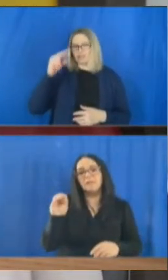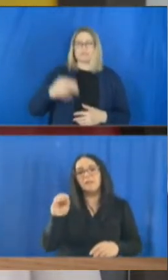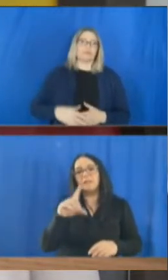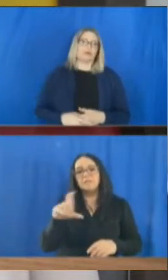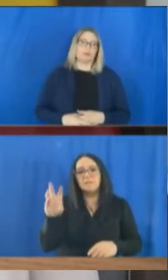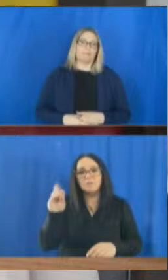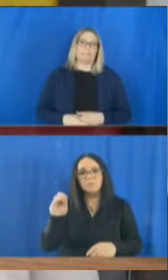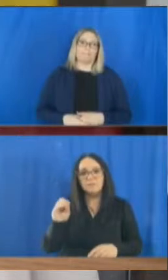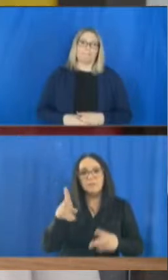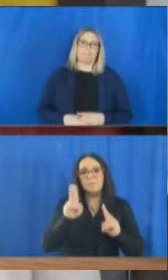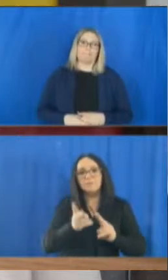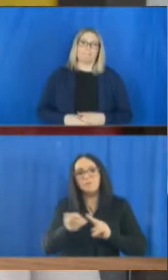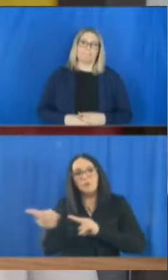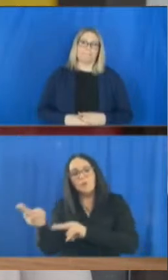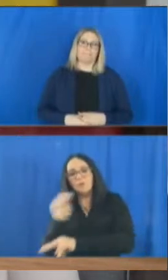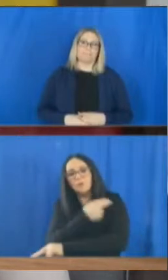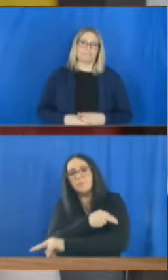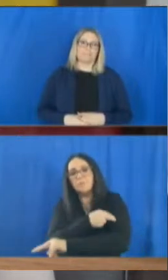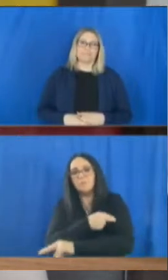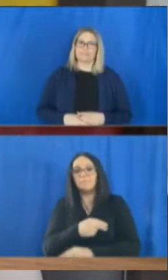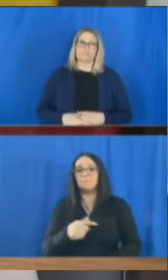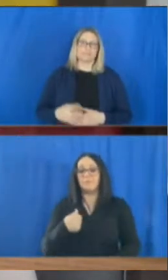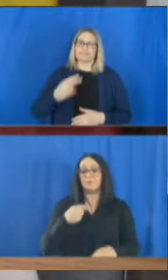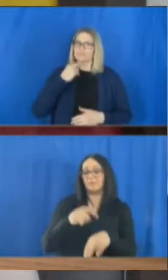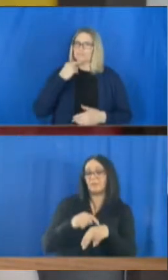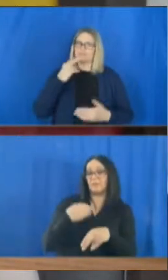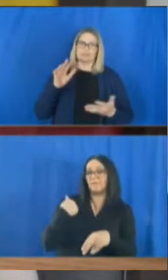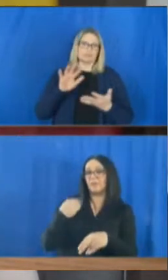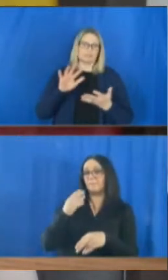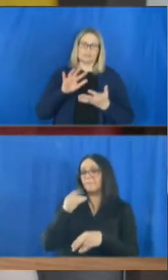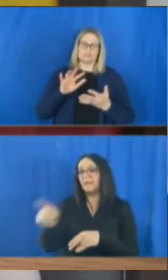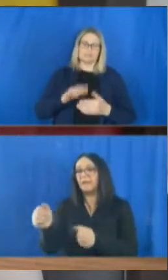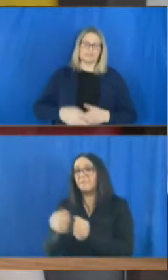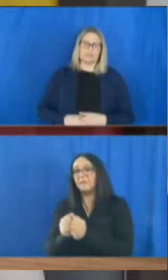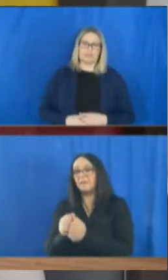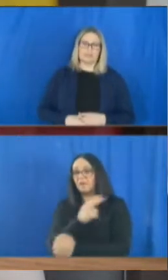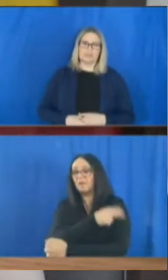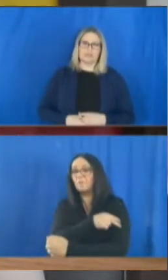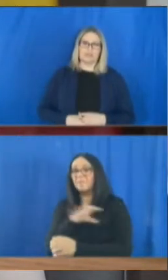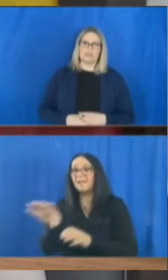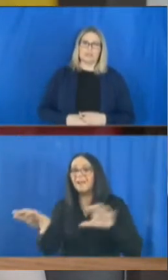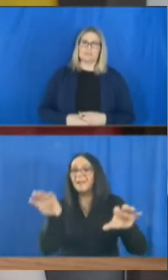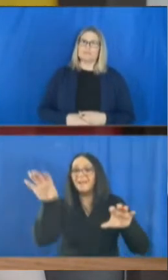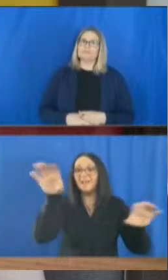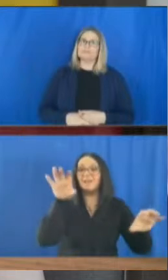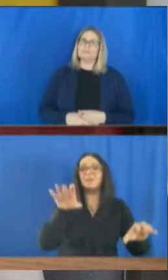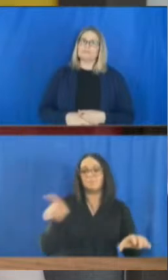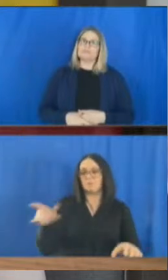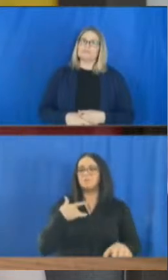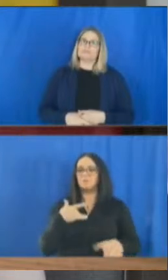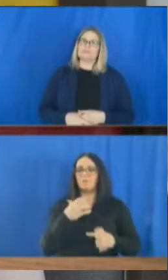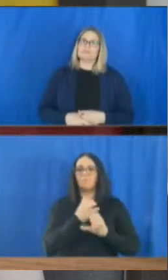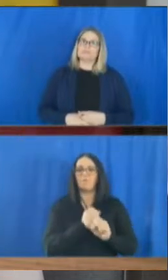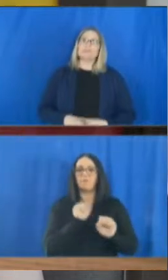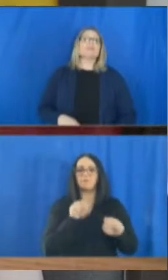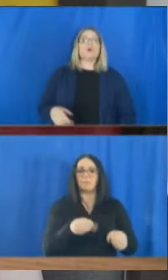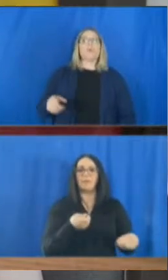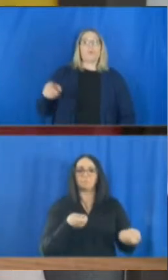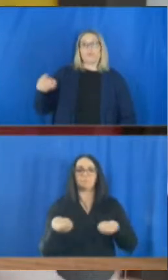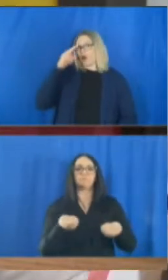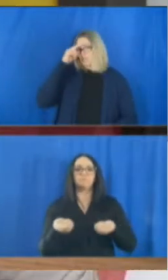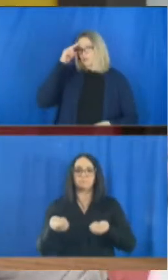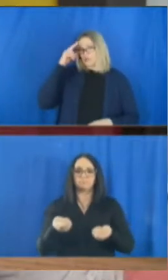avec la modélisation, c'est jamais exact. C'est quelque chose qu'on essaie de